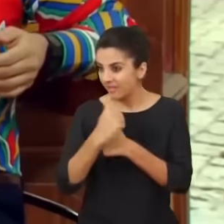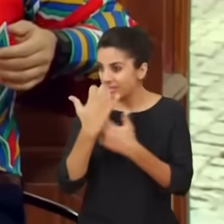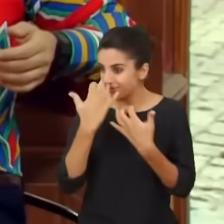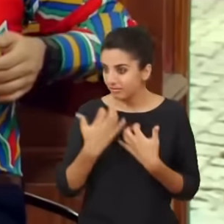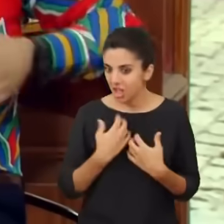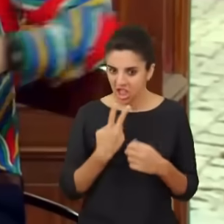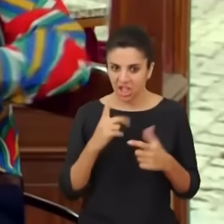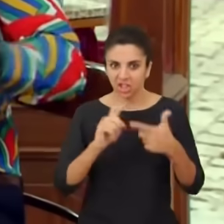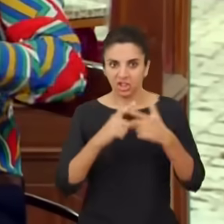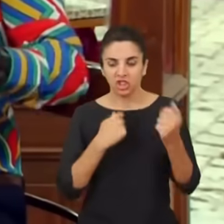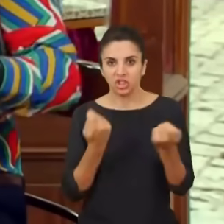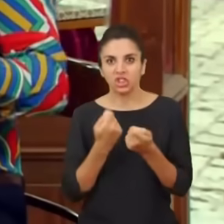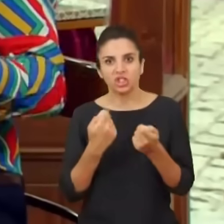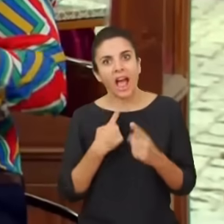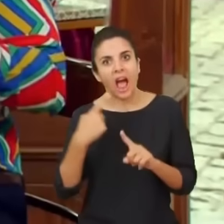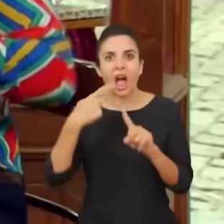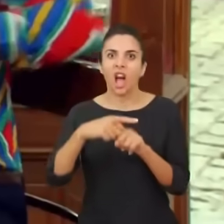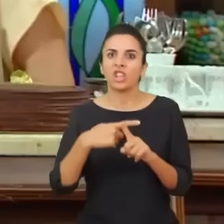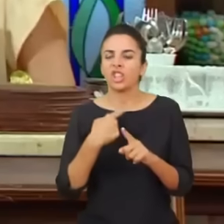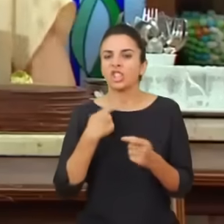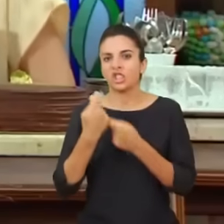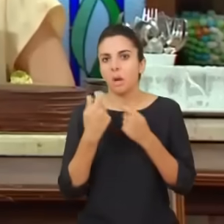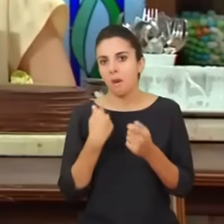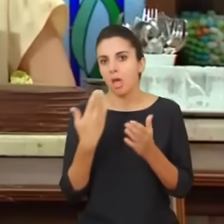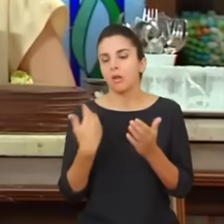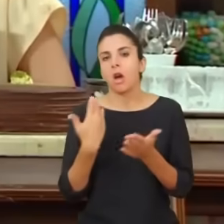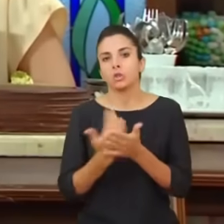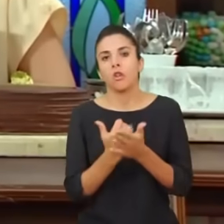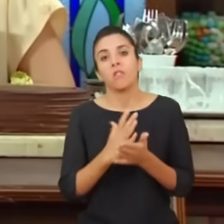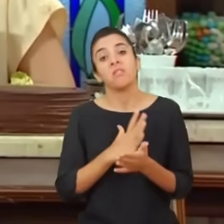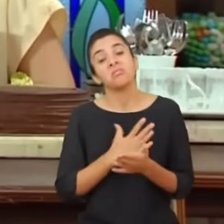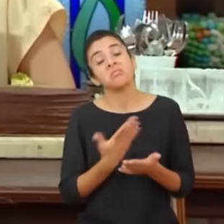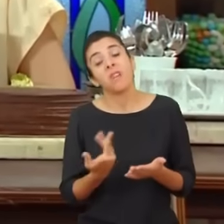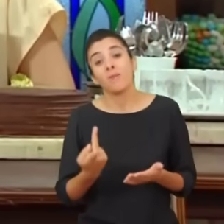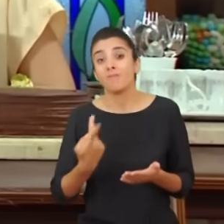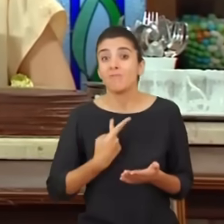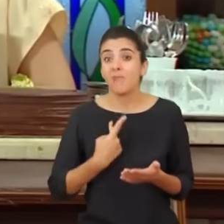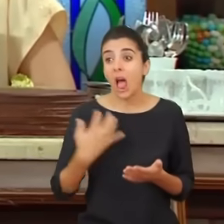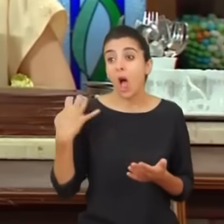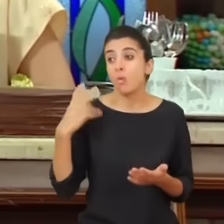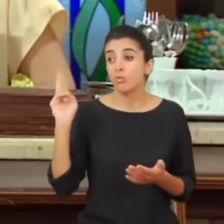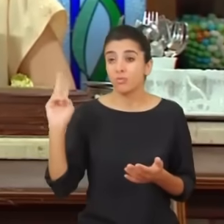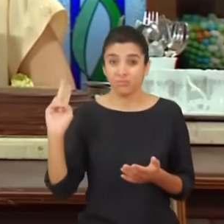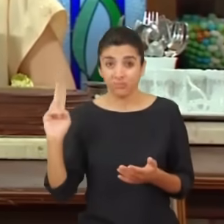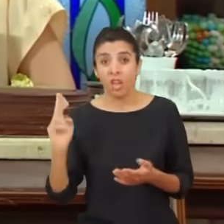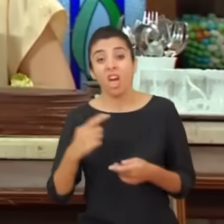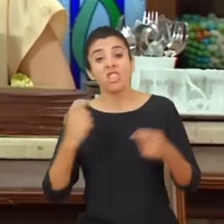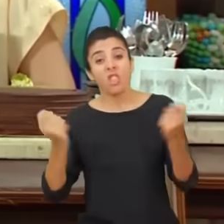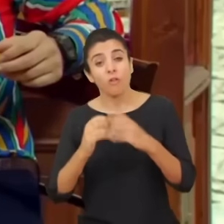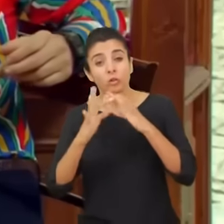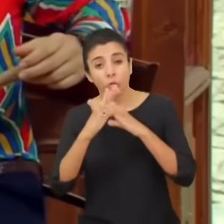iş, ek iş yani. Para da var artık ha. Vallahi benim komutanım ne davulcuya kız verir ne de